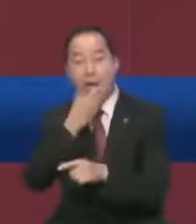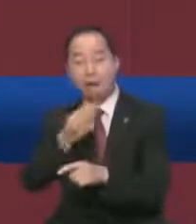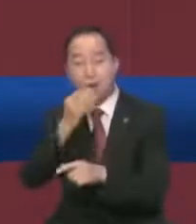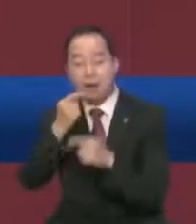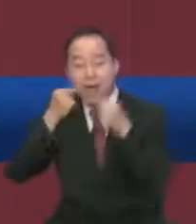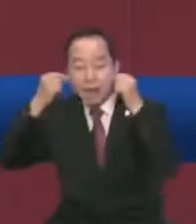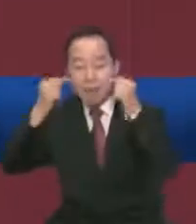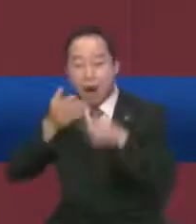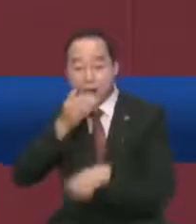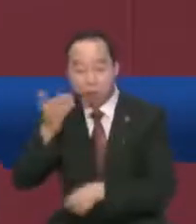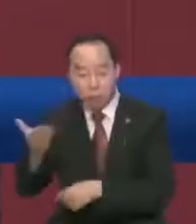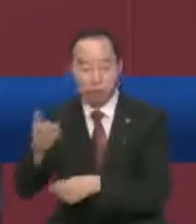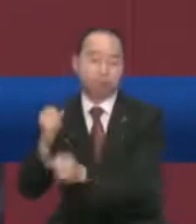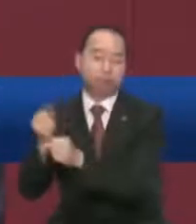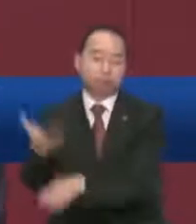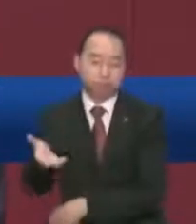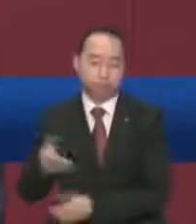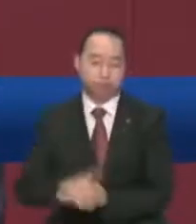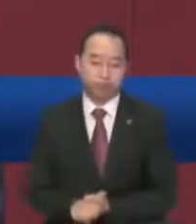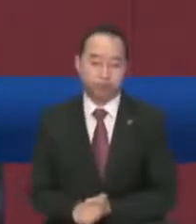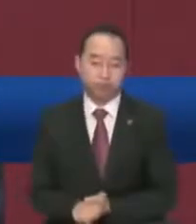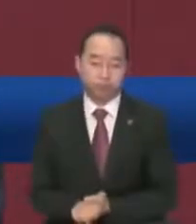복지국가는 행복국가를 포함하지 못합니다.